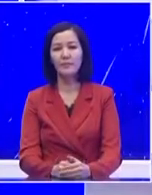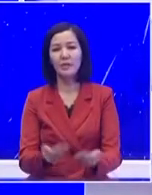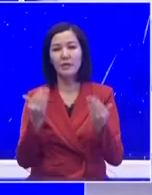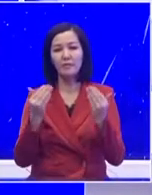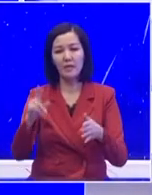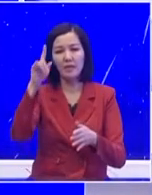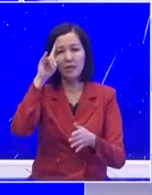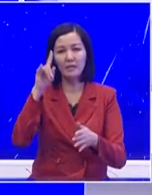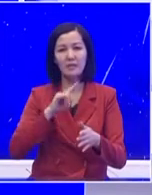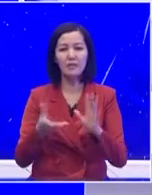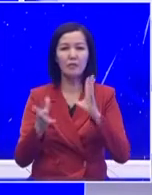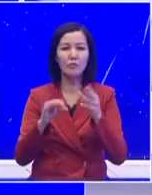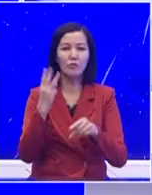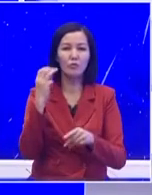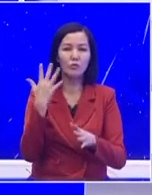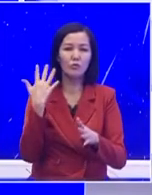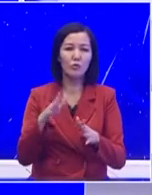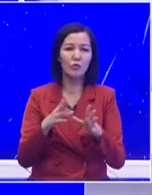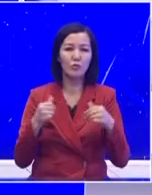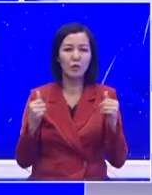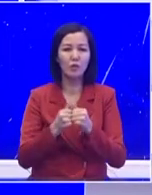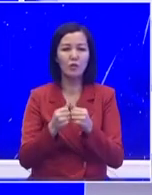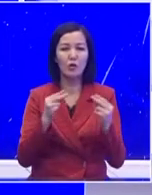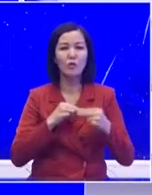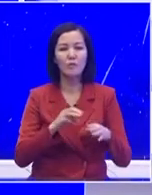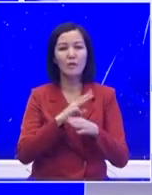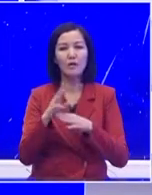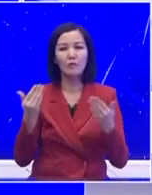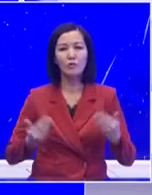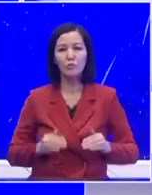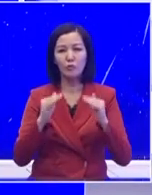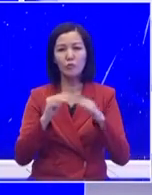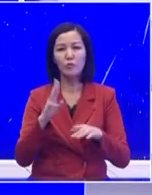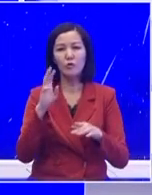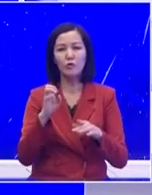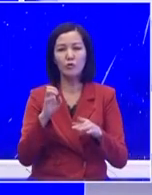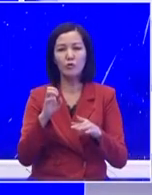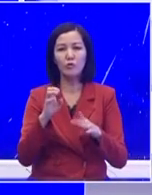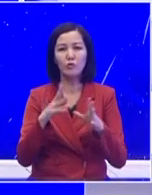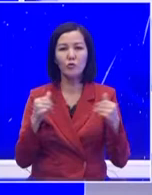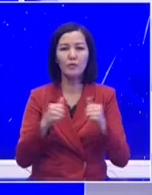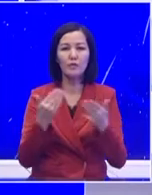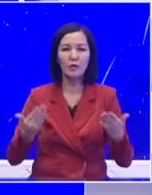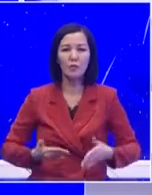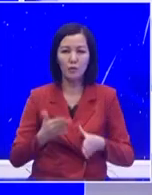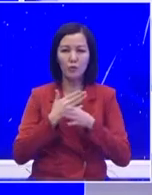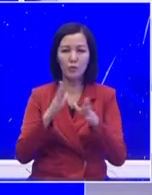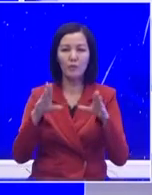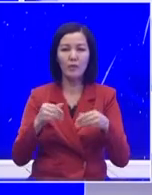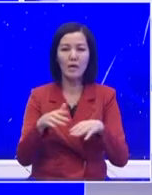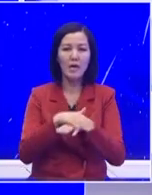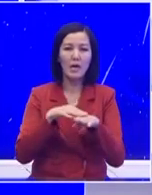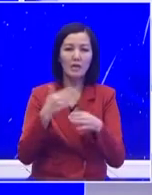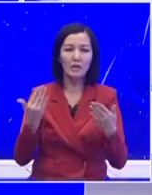Биыл елімізде 350 мың жанұя жұмыспен қамтылады. Тұрмысы төмен 200 мың отбасына атаулы әлеуметтік көмек берілмек. Халықтың